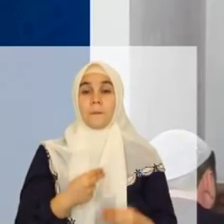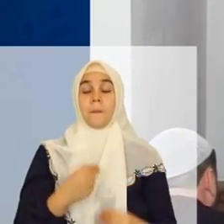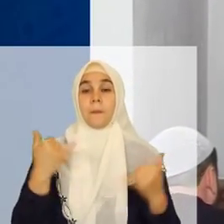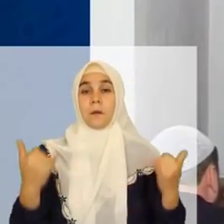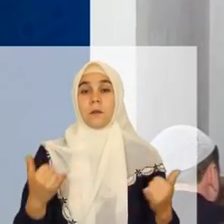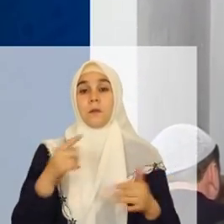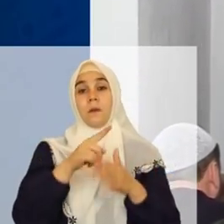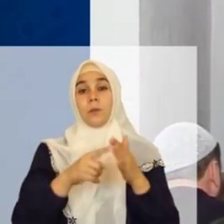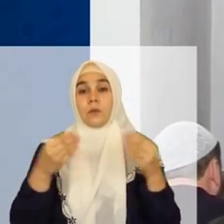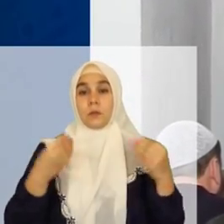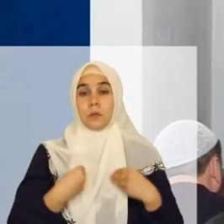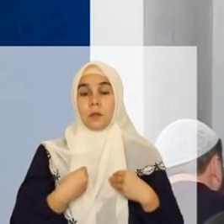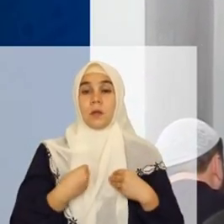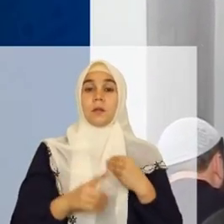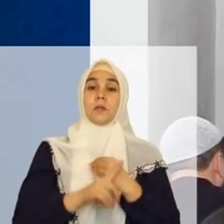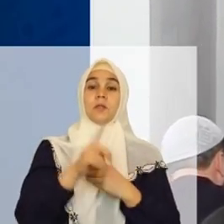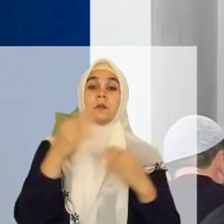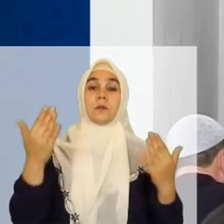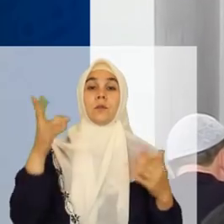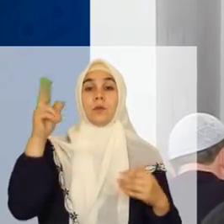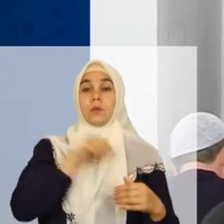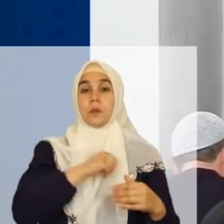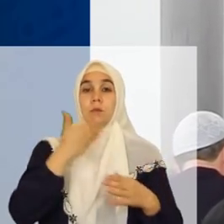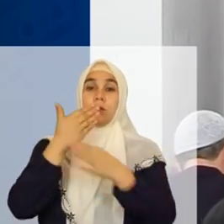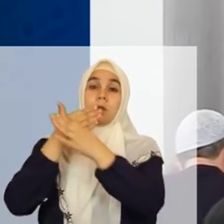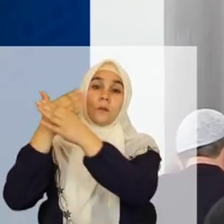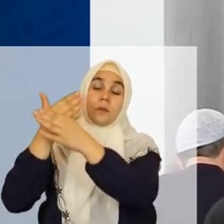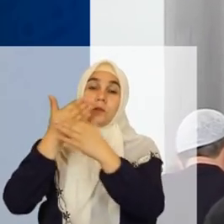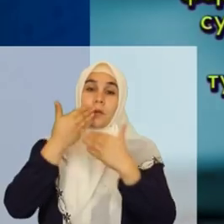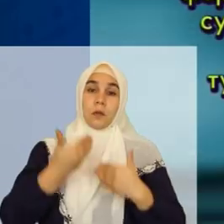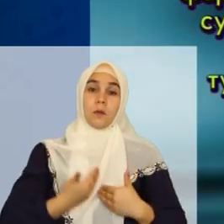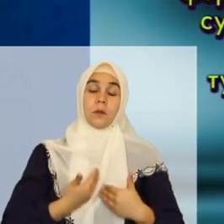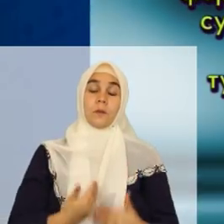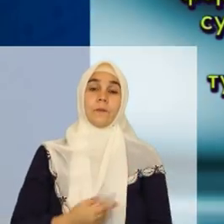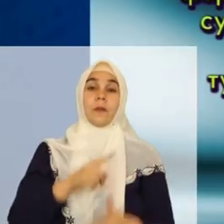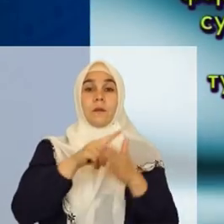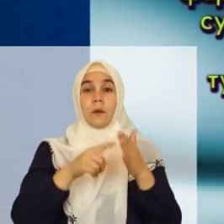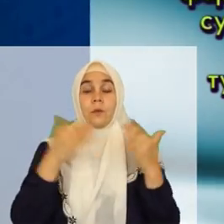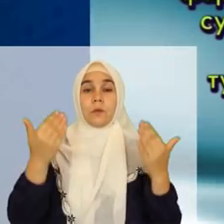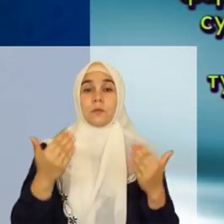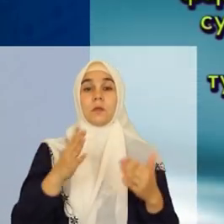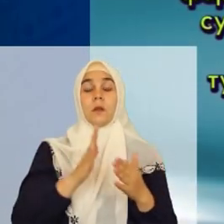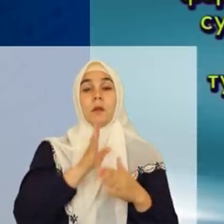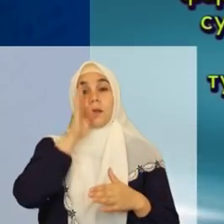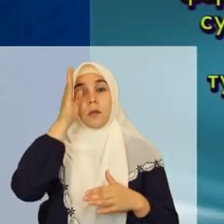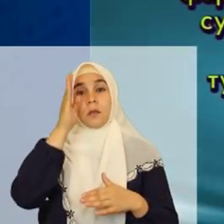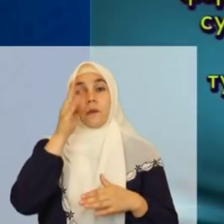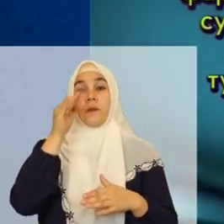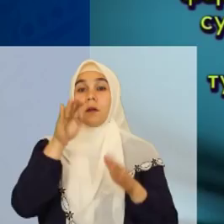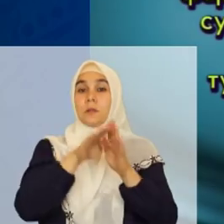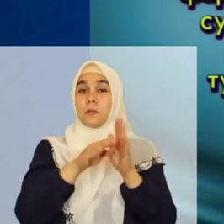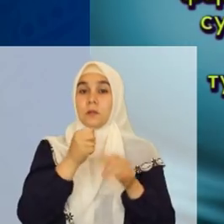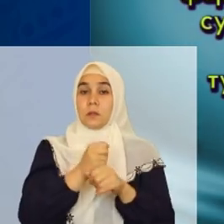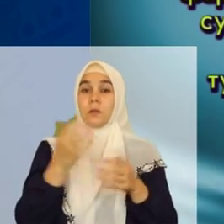Endi savollarga javob berishga o'tamiz Alloh taolodan yordam so'ragan holimizda. Savol: Bomdod namozining